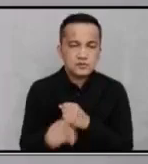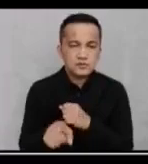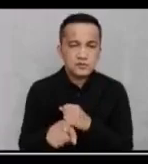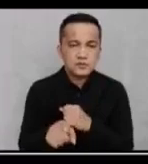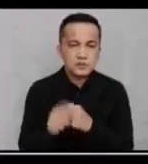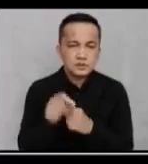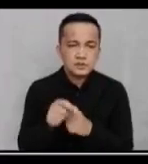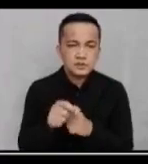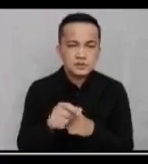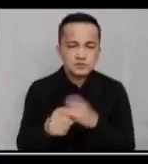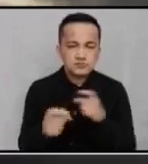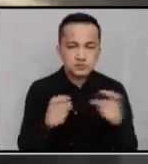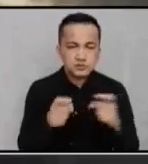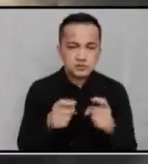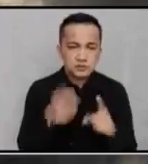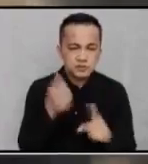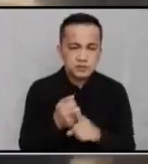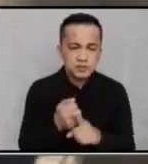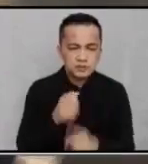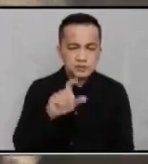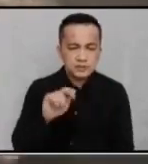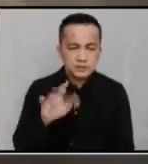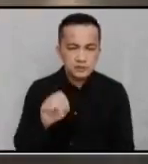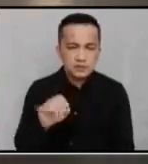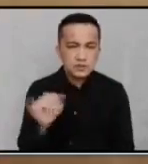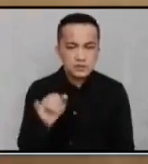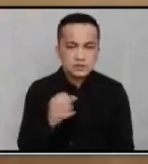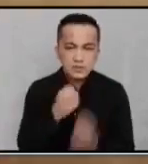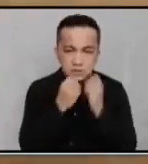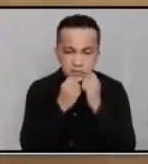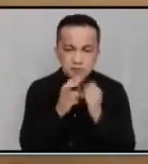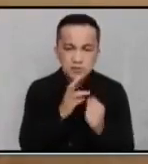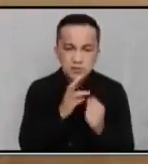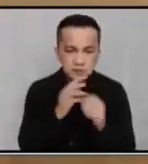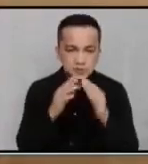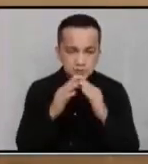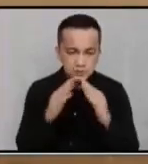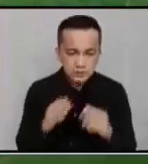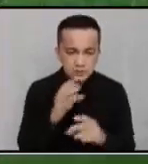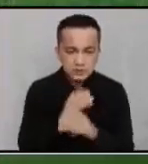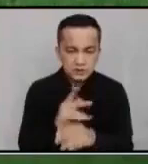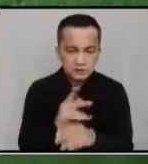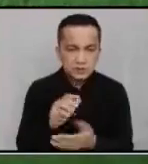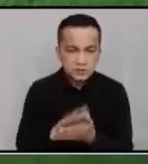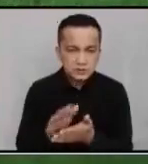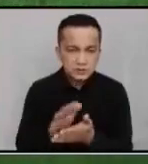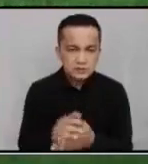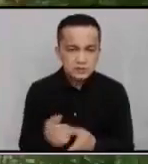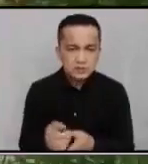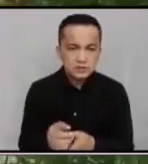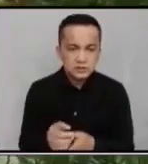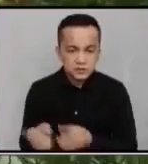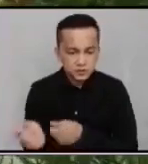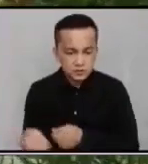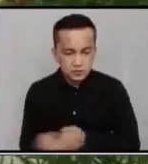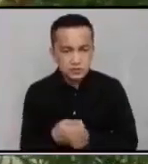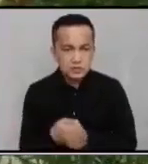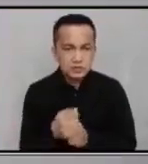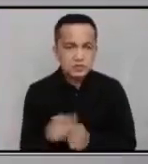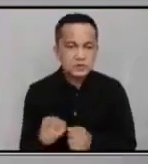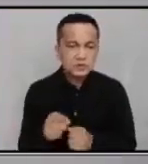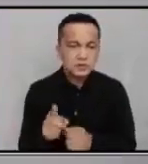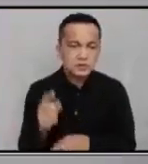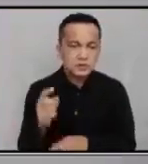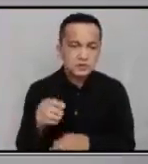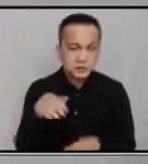El Nino. Gaya ng pagtitipid ng tubig sa bahay, sa mga car wash, sa pagdidilig sa mga golf course at refill ng mga swimming